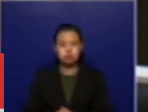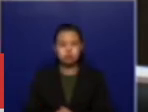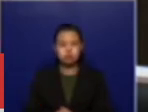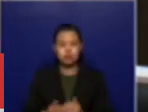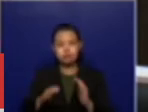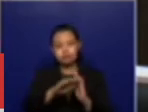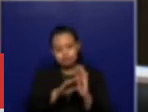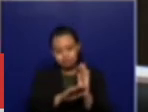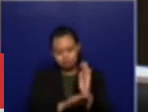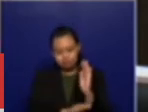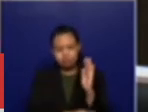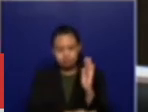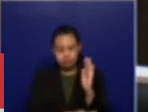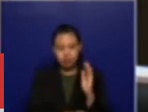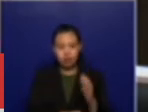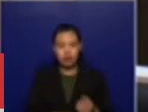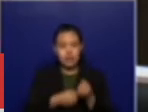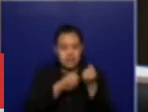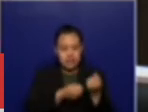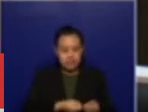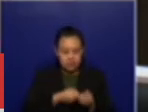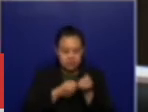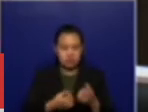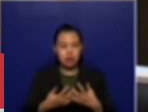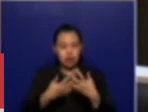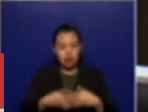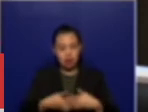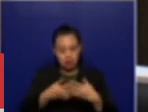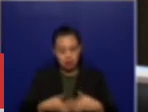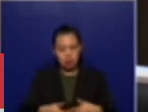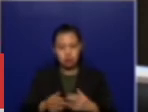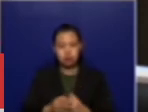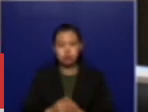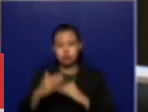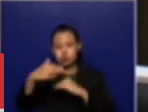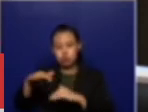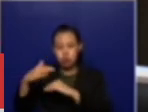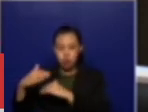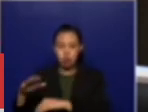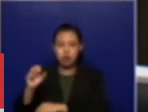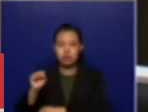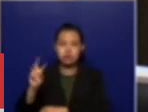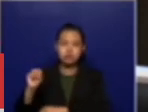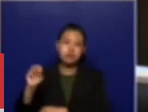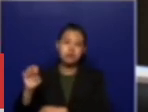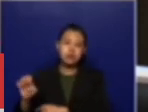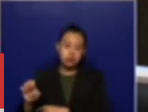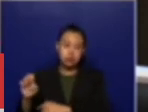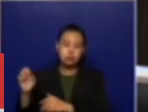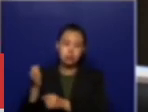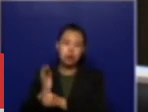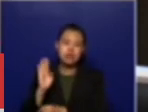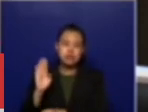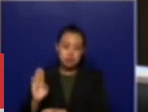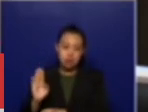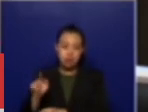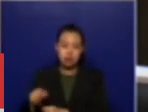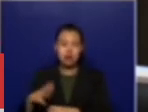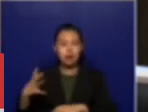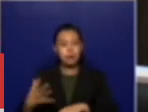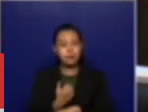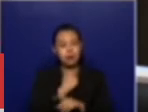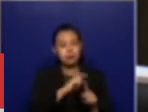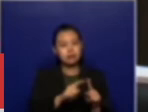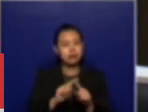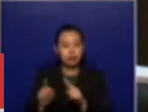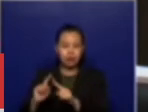จะเป็นเรื่องของการเกษตรอุตสาหกรรมการท่องเที่ยวส่งออก SME รวมไปถึงด้านการเมืองต่าง